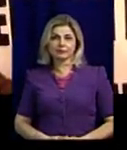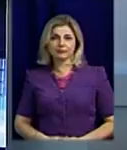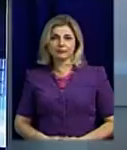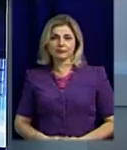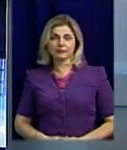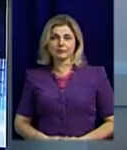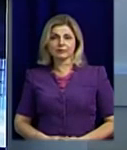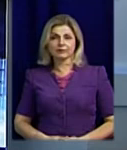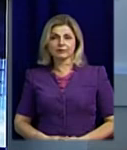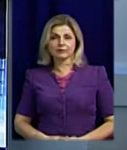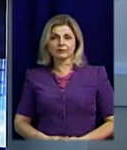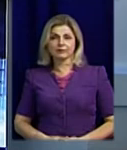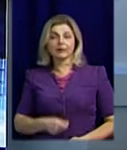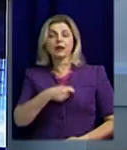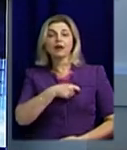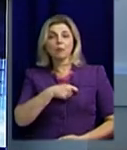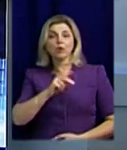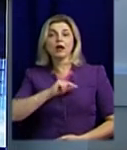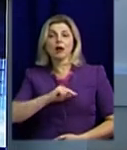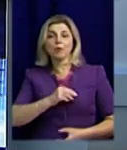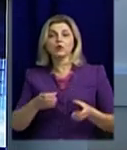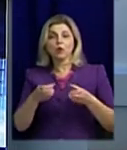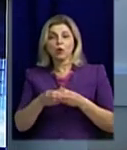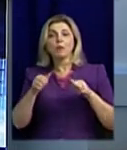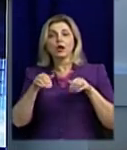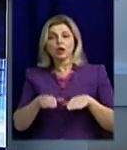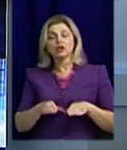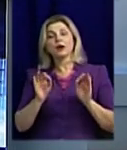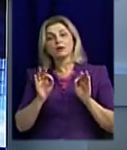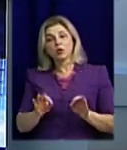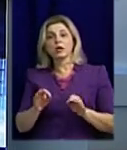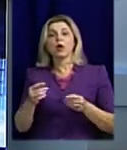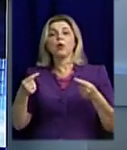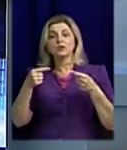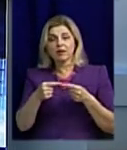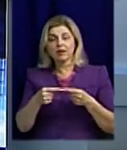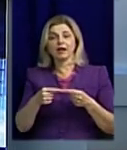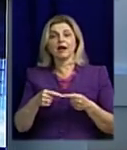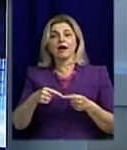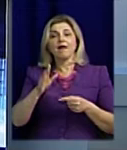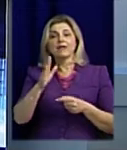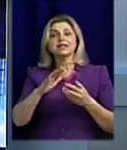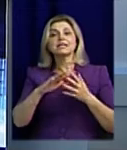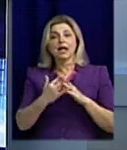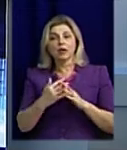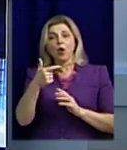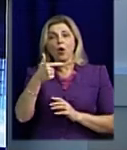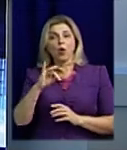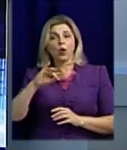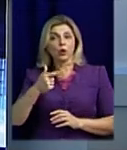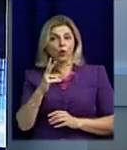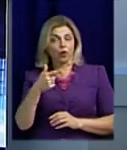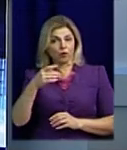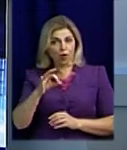Миколаївщини. Депутатська робоча група вирішуватиме доцільність встановлення дренажної системи у селищі Горького,